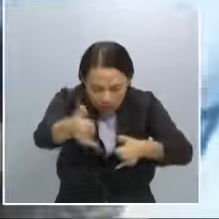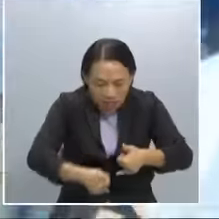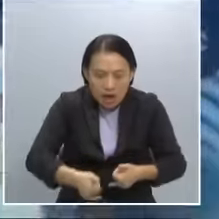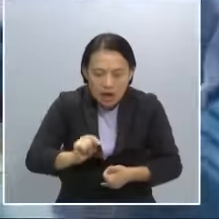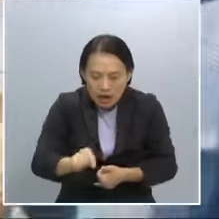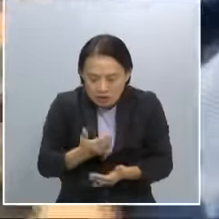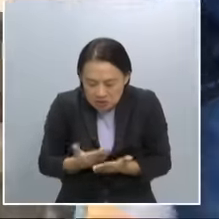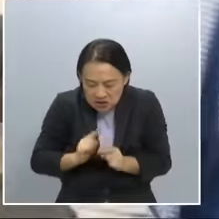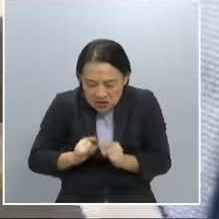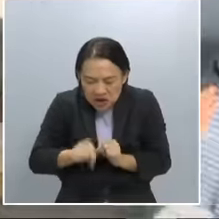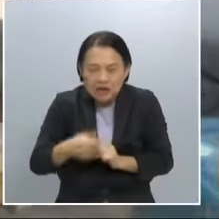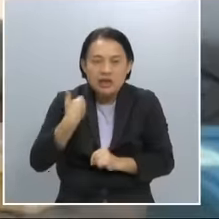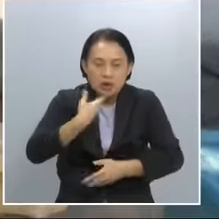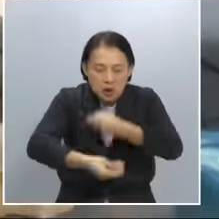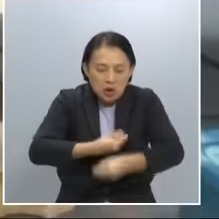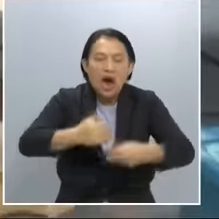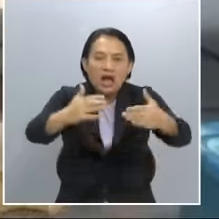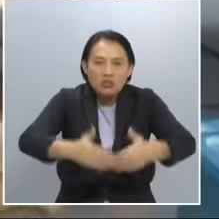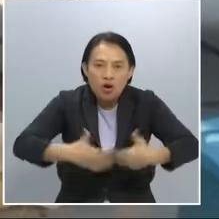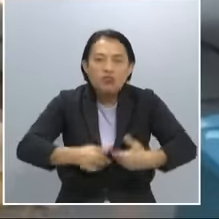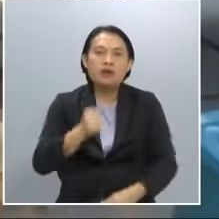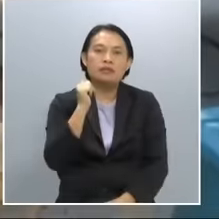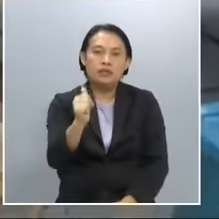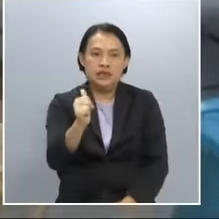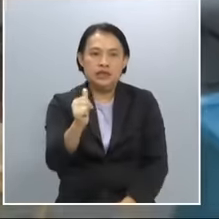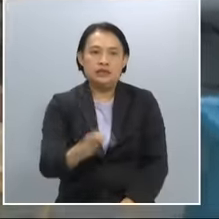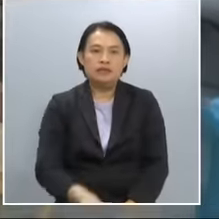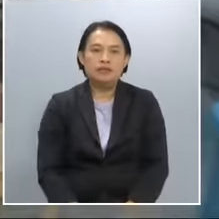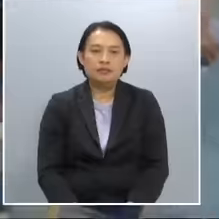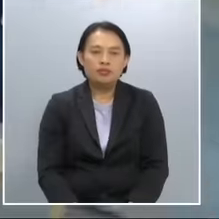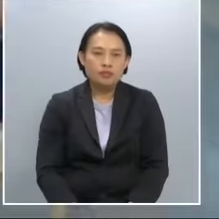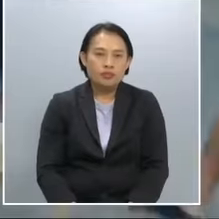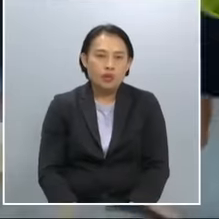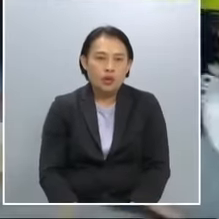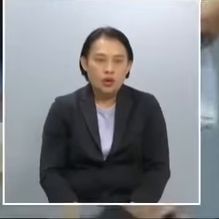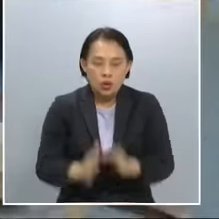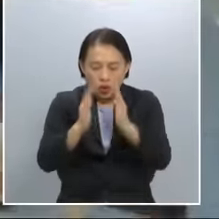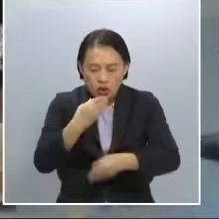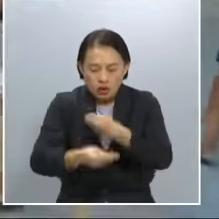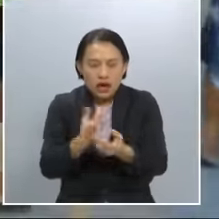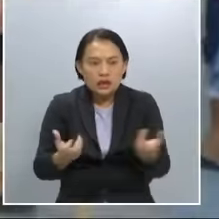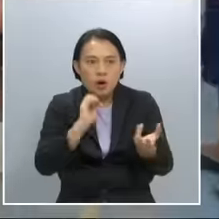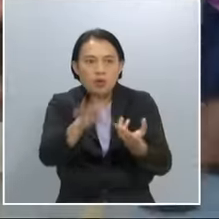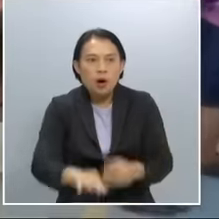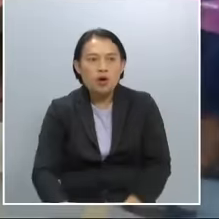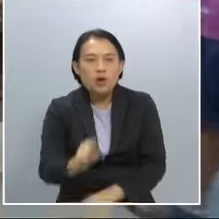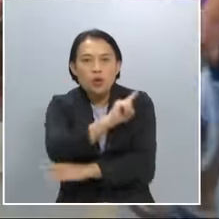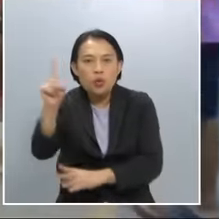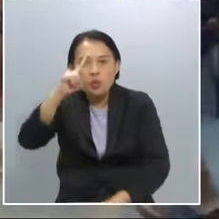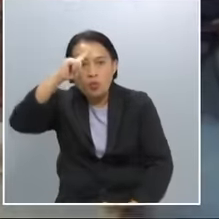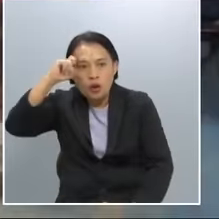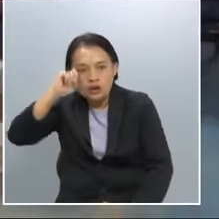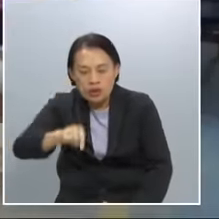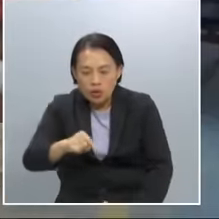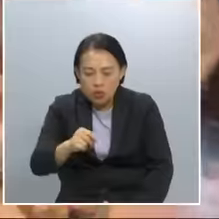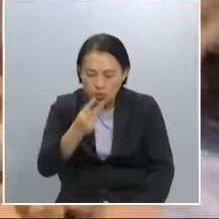แน่นตลาด ค่ะขายดีทุกร้านเลยนะคะเพราะค้าแม่ค้าบอกค่ะว่าทุกทีวันเสาร์ก็จะไม่คึกคักเท่านี้เส